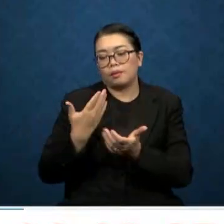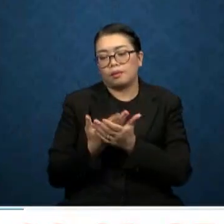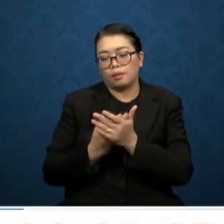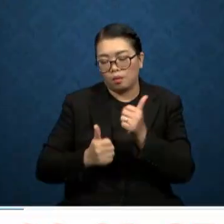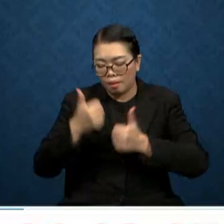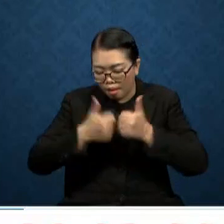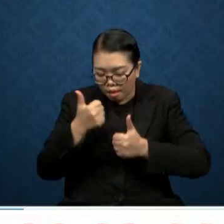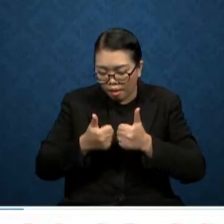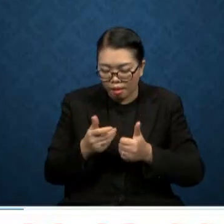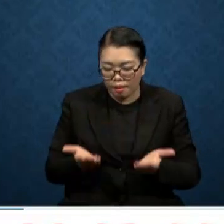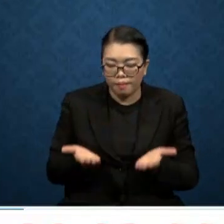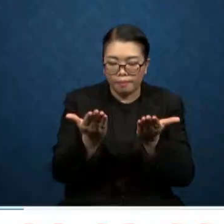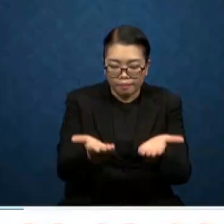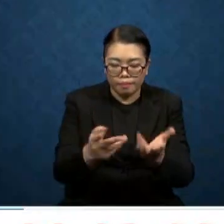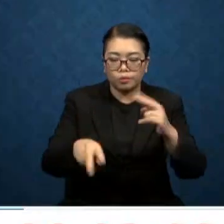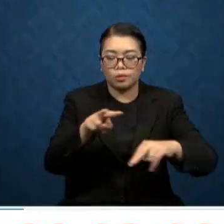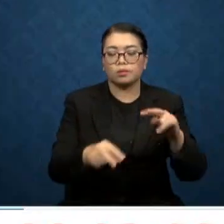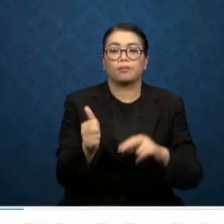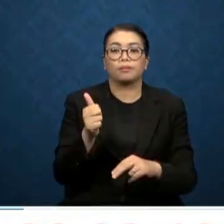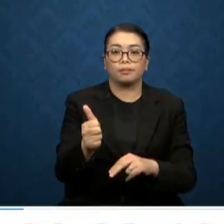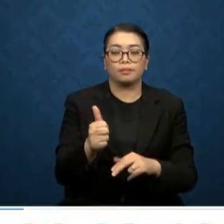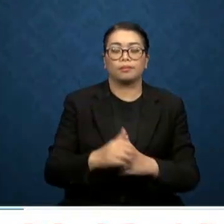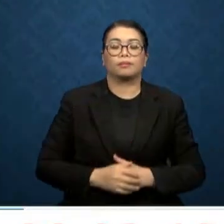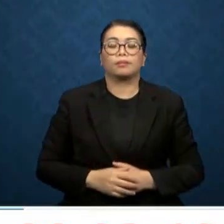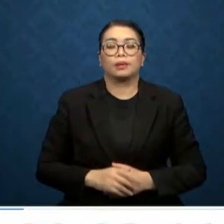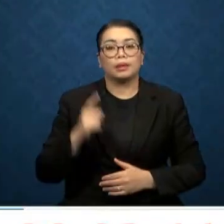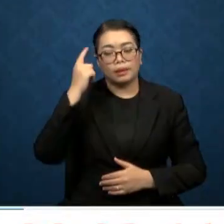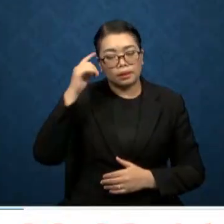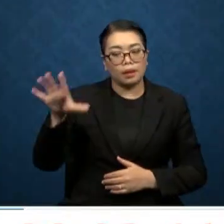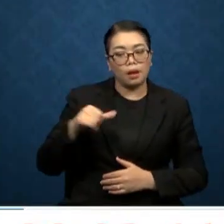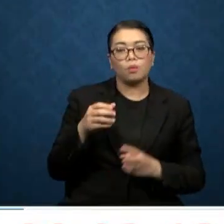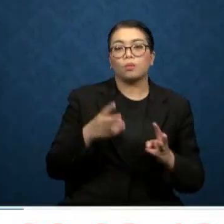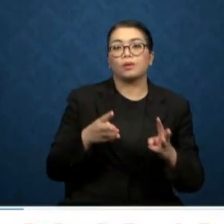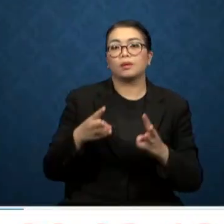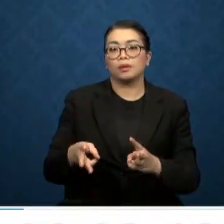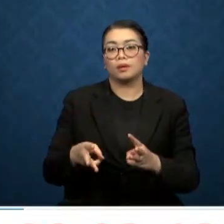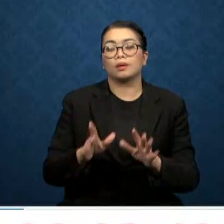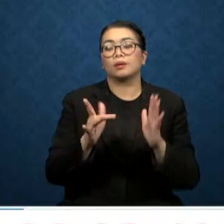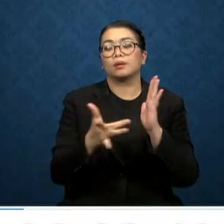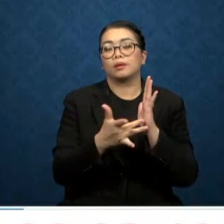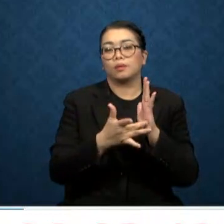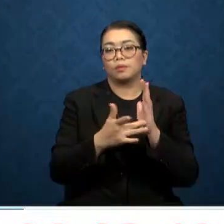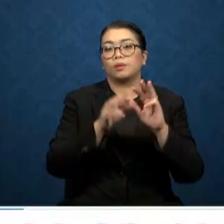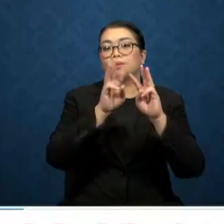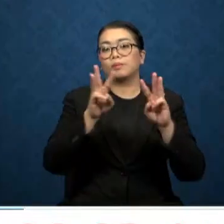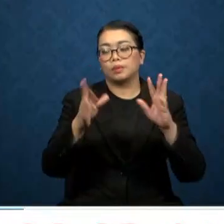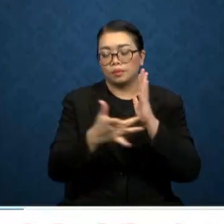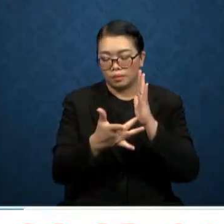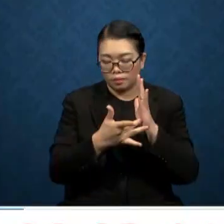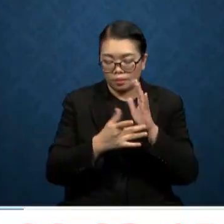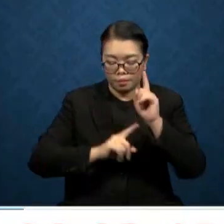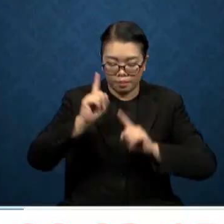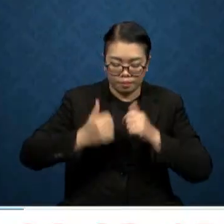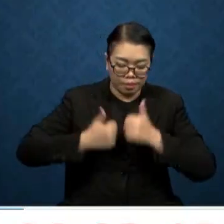ใสและตรวจสอบได้จึงได้นำกระบวนการอิเล็กทรอนิกส์มาใช้ในการ